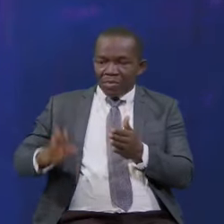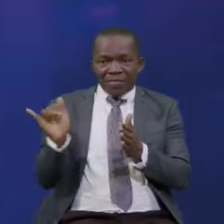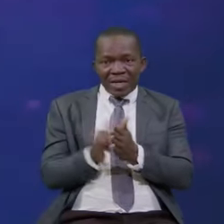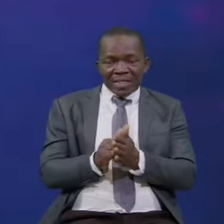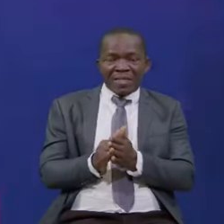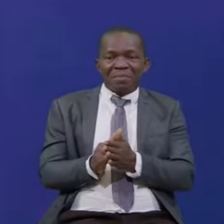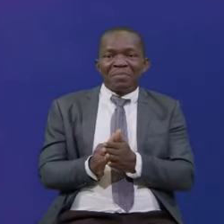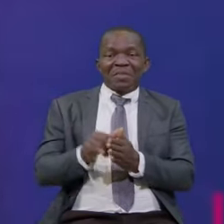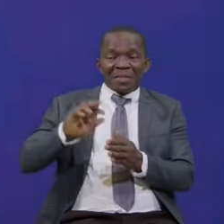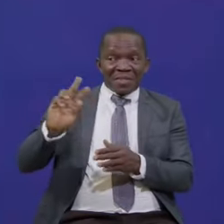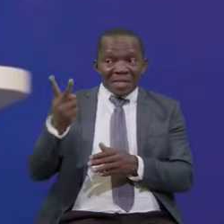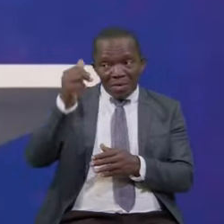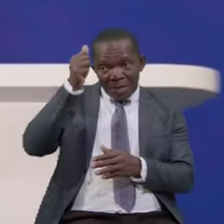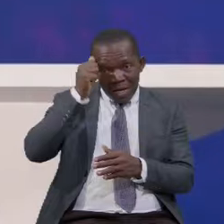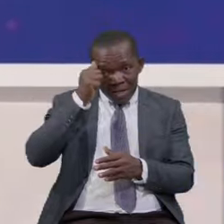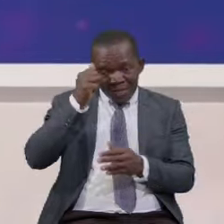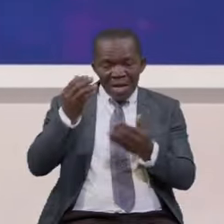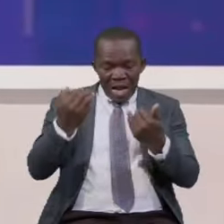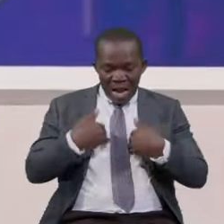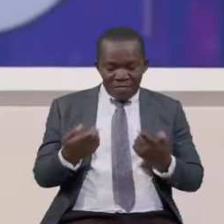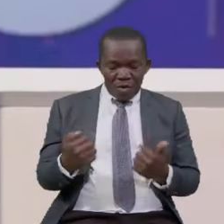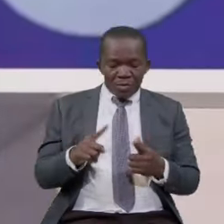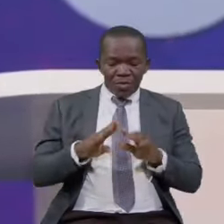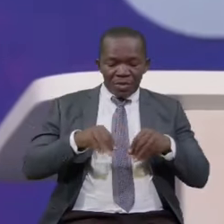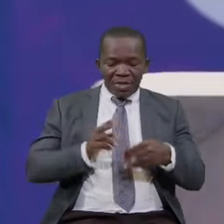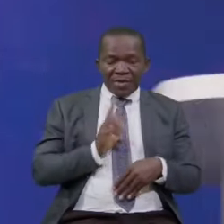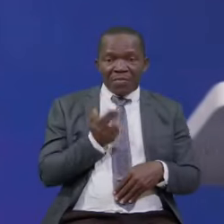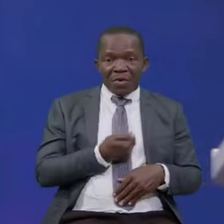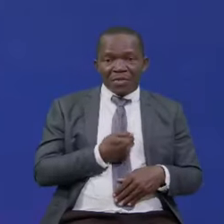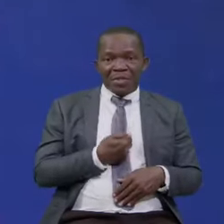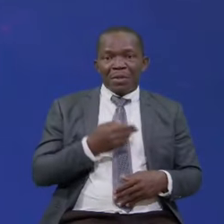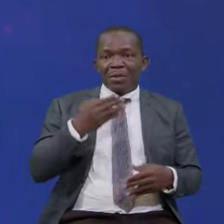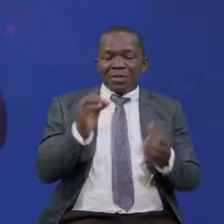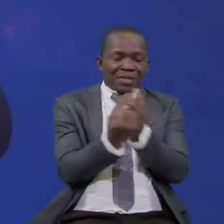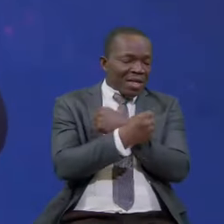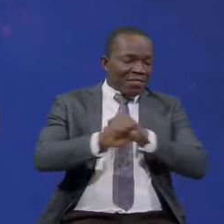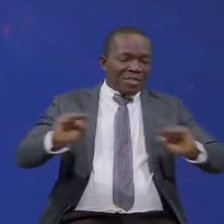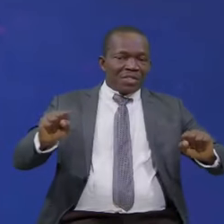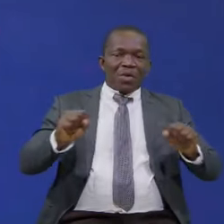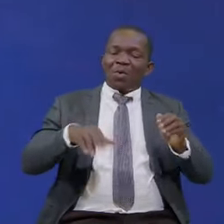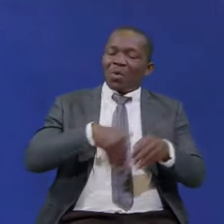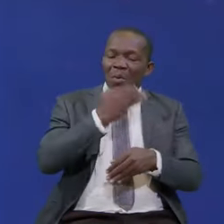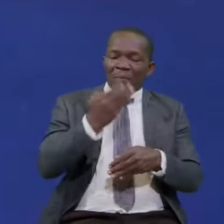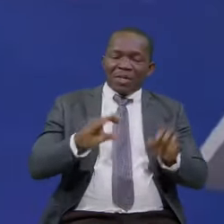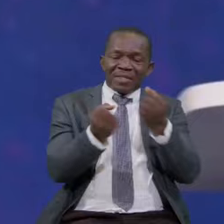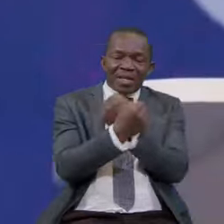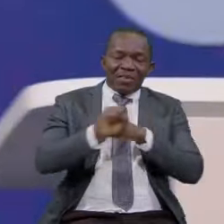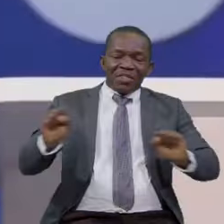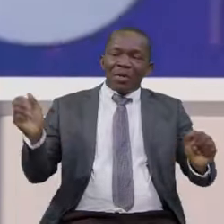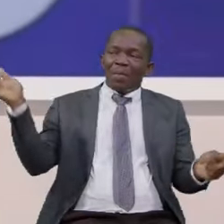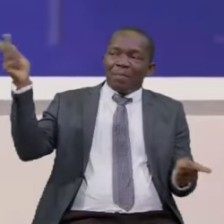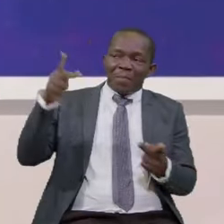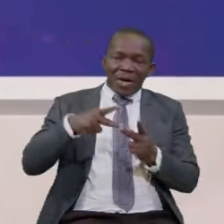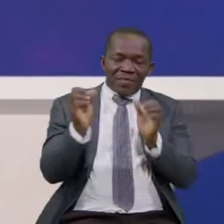il est venu et ce qu'il est venu nous donné c'est le bon salut le talut social le salut parfait le